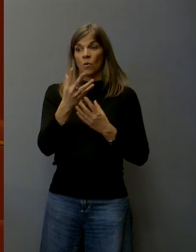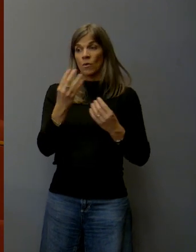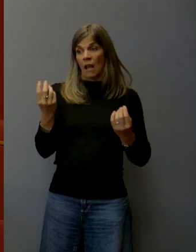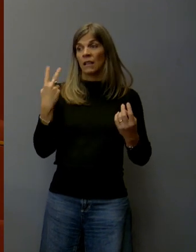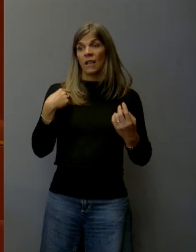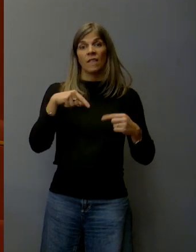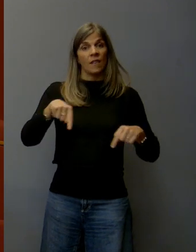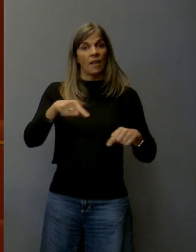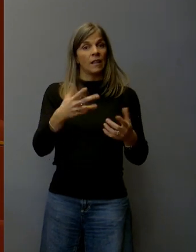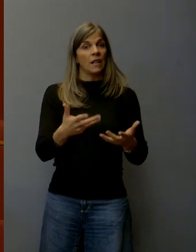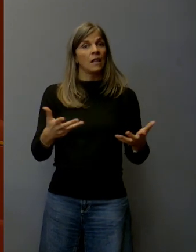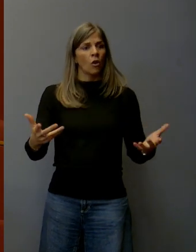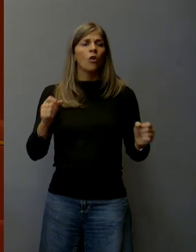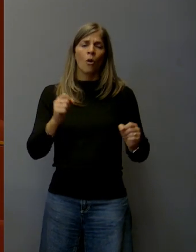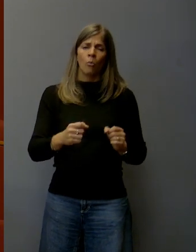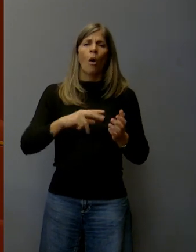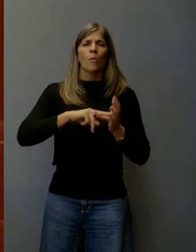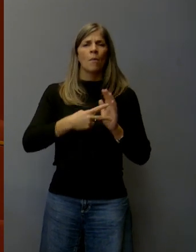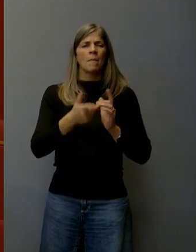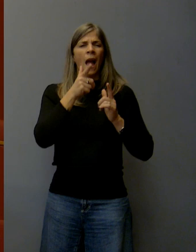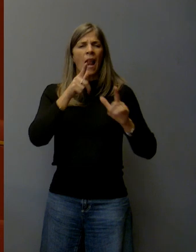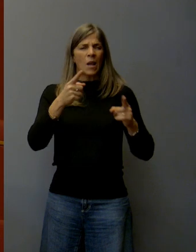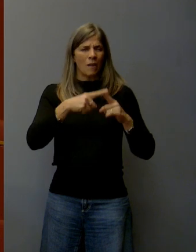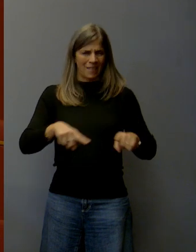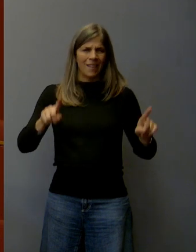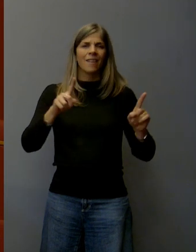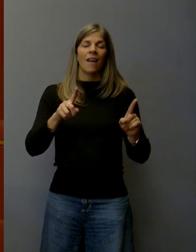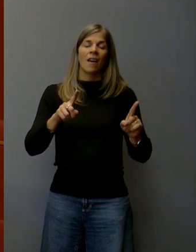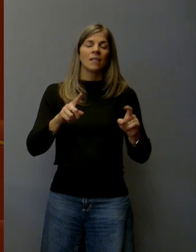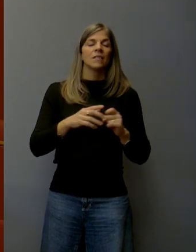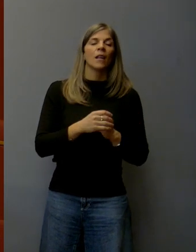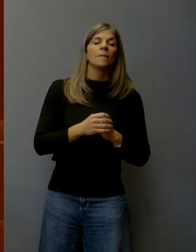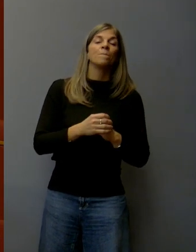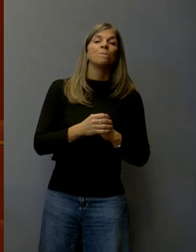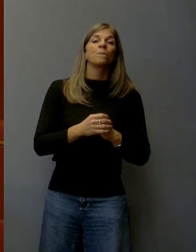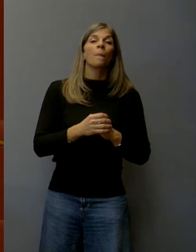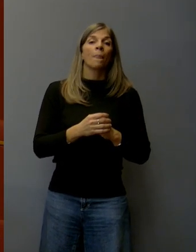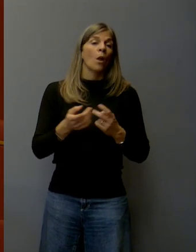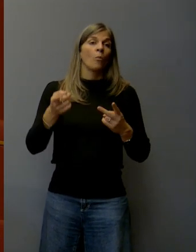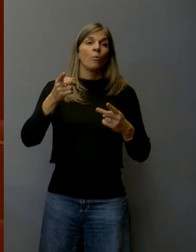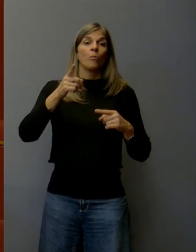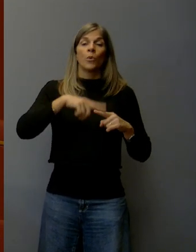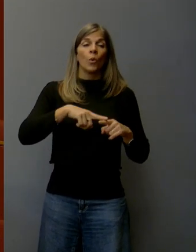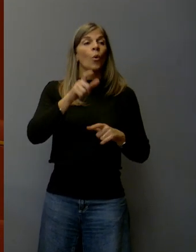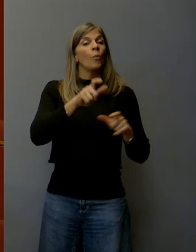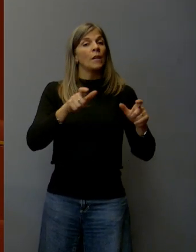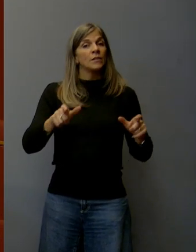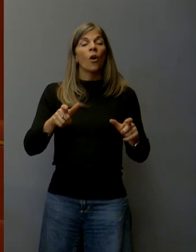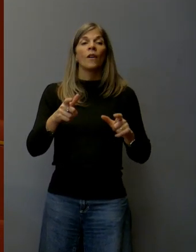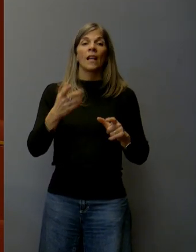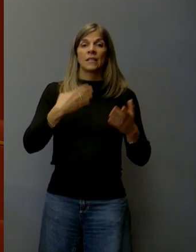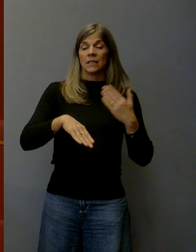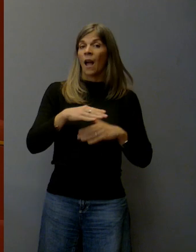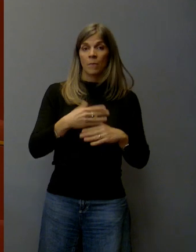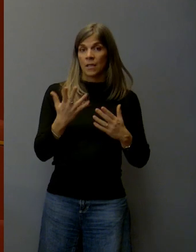che quindi può avere dei problemi di accesso alla lingua o a determinati strumenti e anche le persone caratterizzate da disabilità